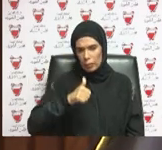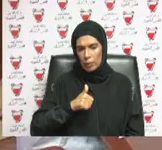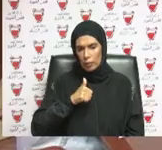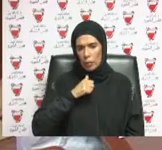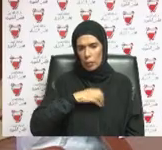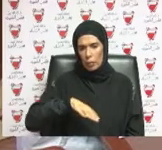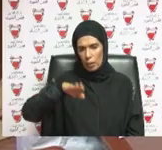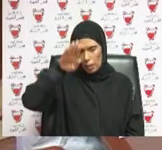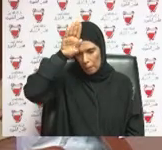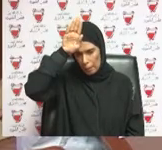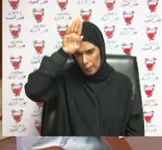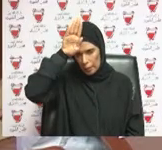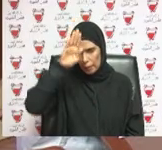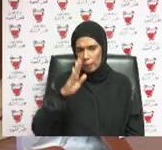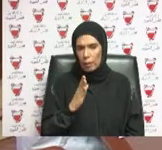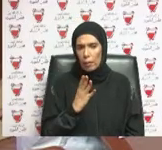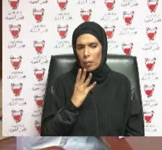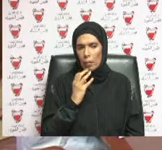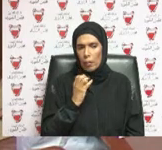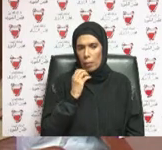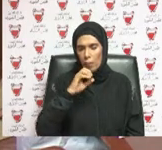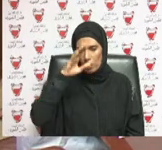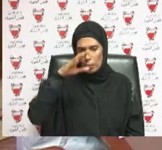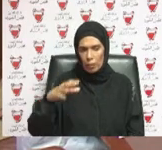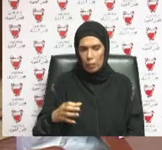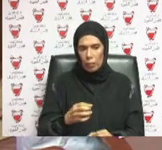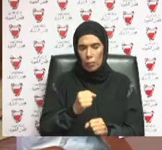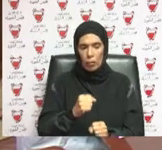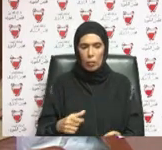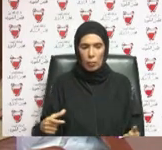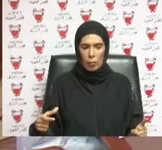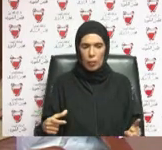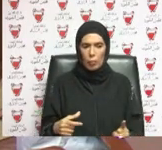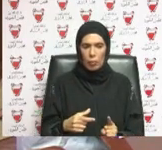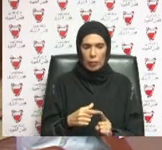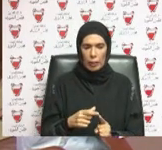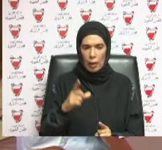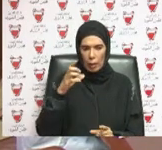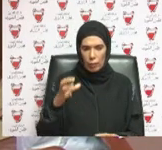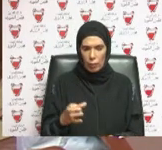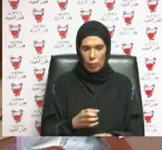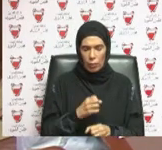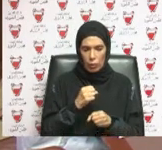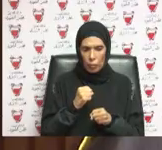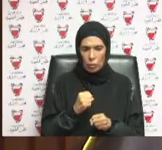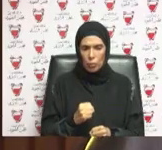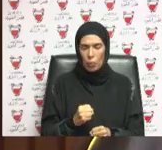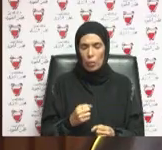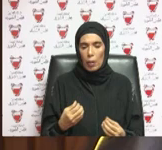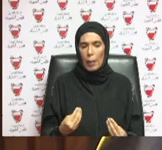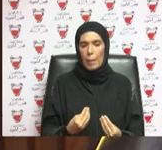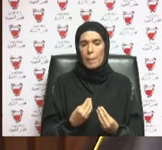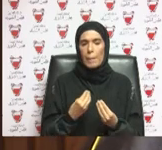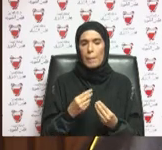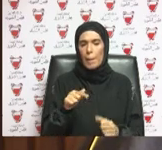سيدي حضرة صاحب الجلالة الملك حمد بن عيسى آل خليفة عاهل البلاد المفدى، وإلى صاحب السمو